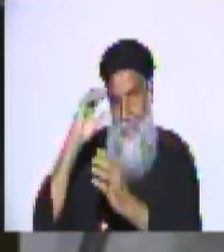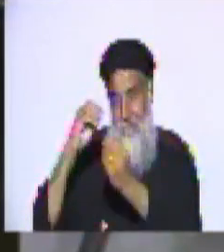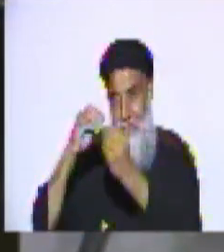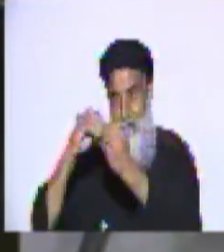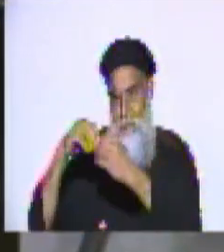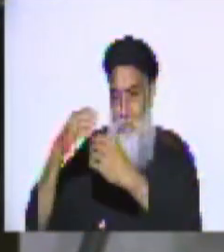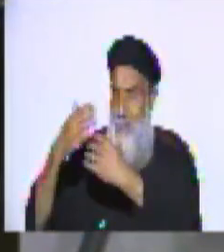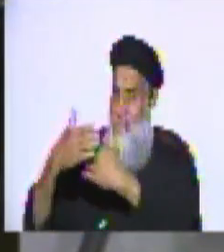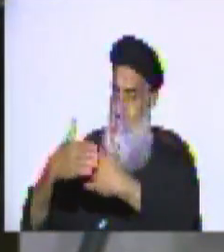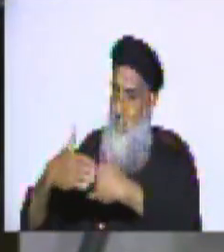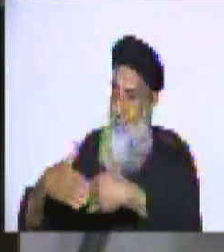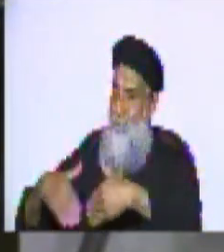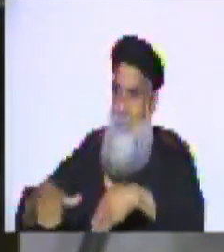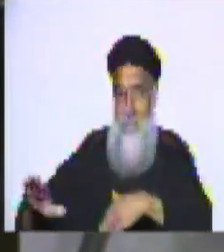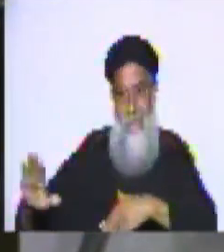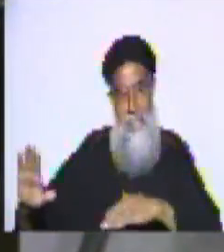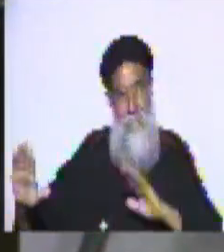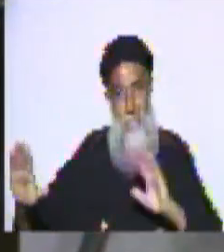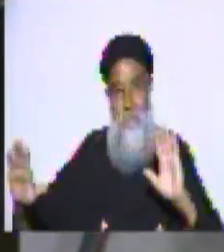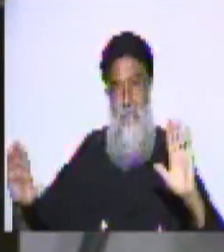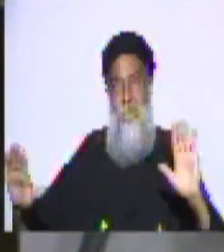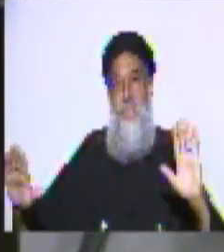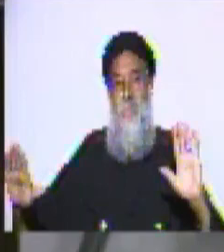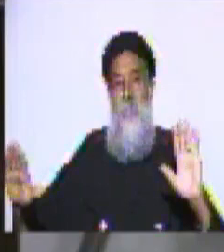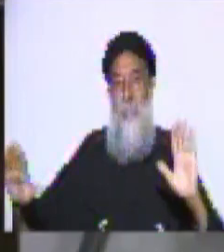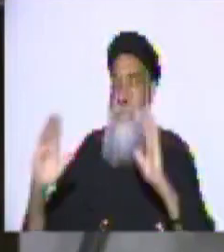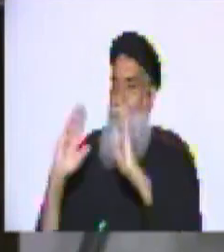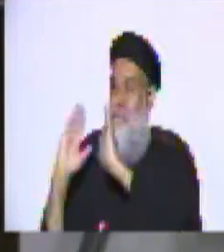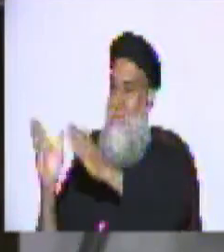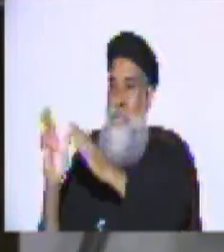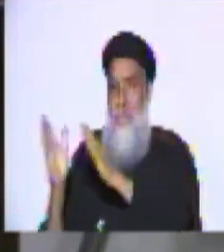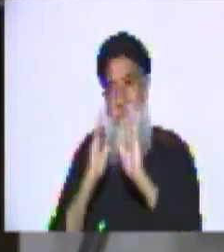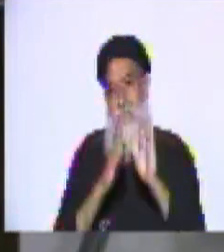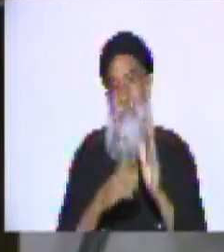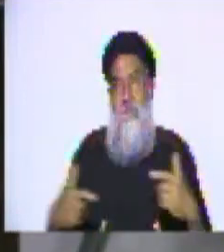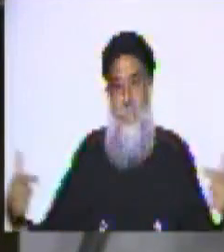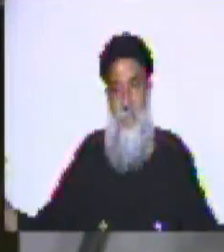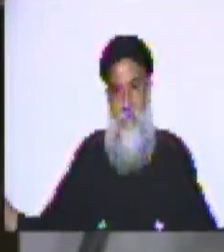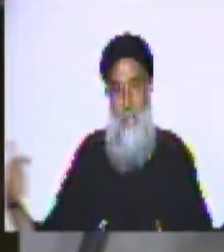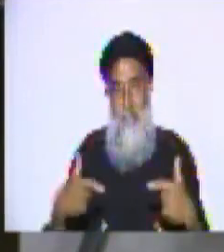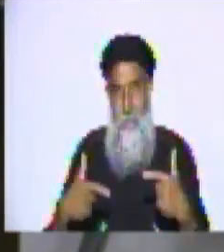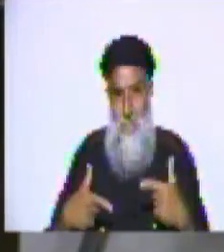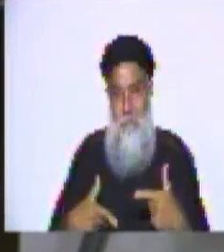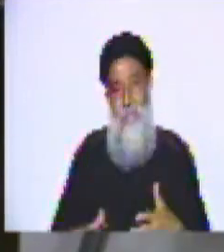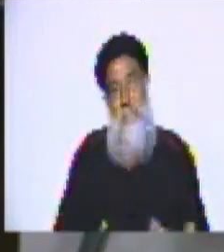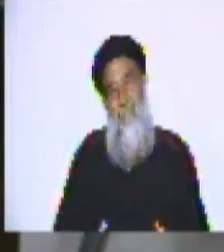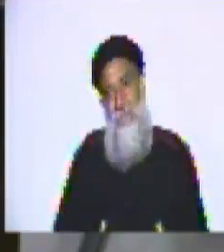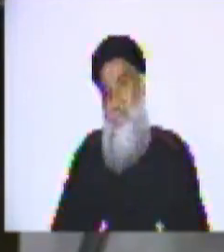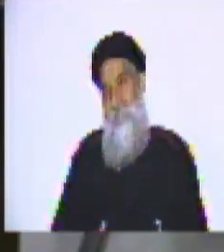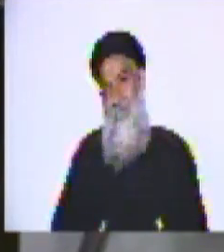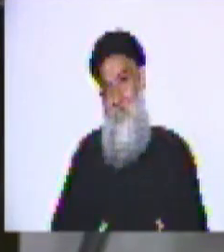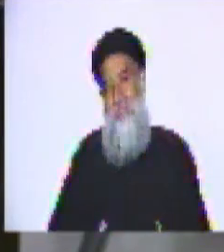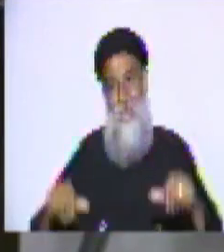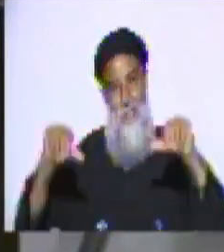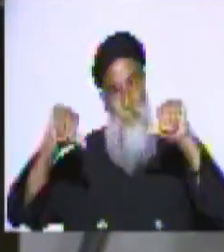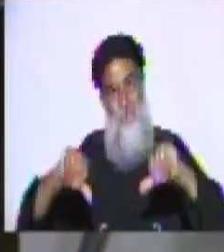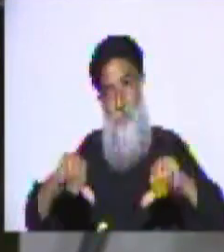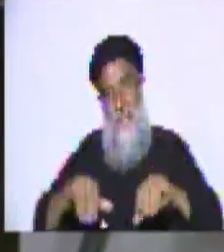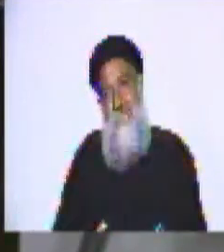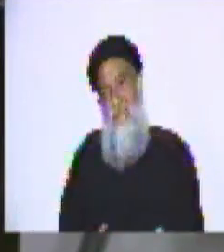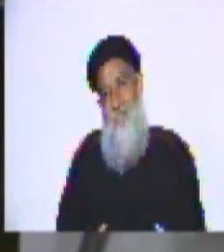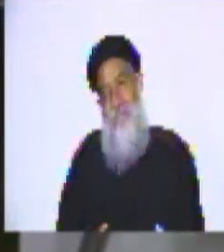ما فيهاش التفاهم يعني. لكن بيدخلوا في بعض شمال يعني. ما